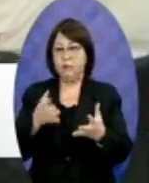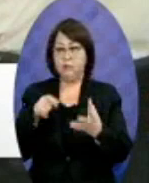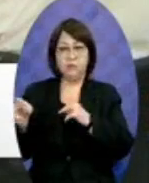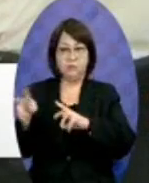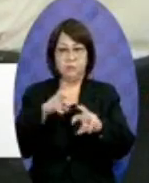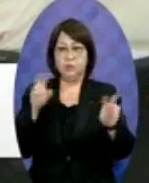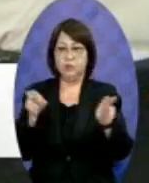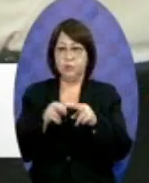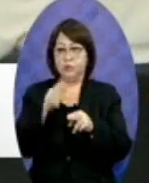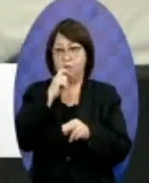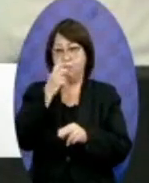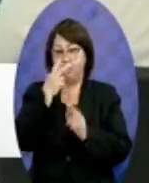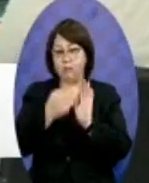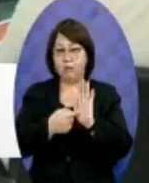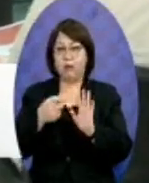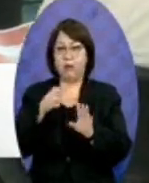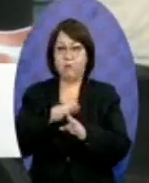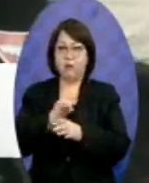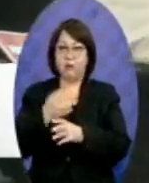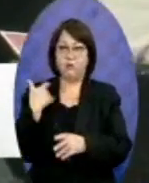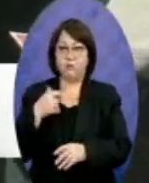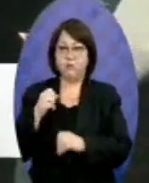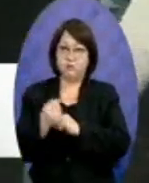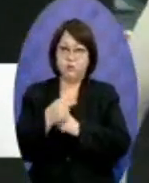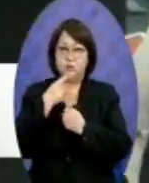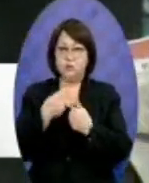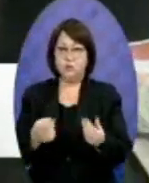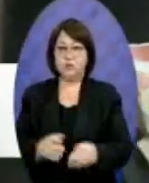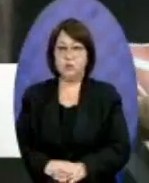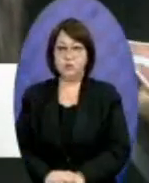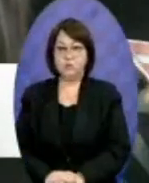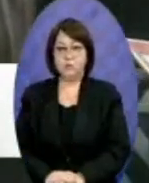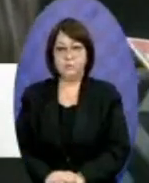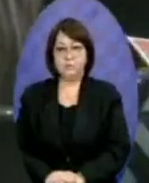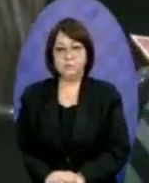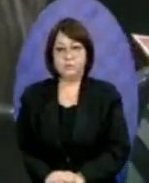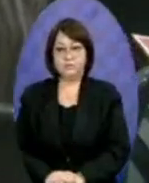үр дүн харууллаа гэдгийг албаныхан онцоллоо.